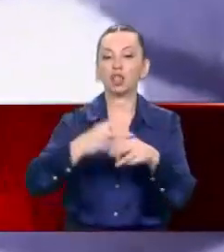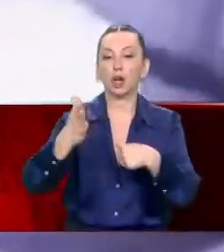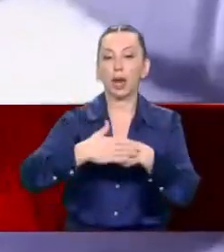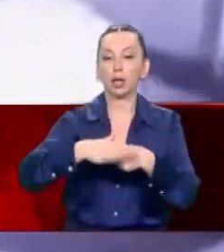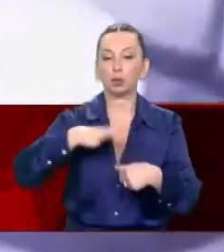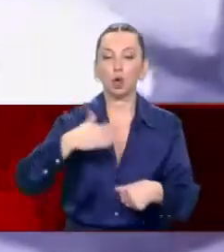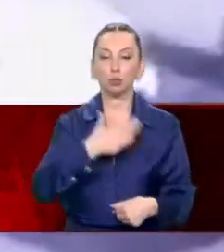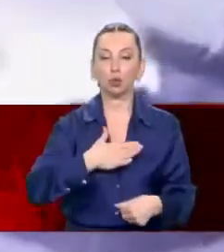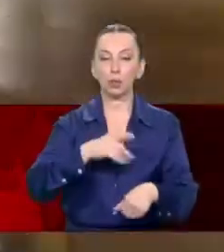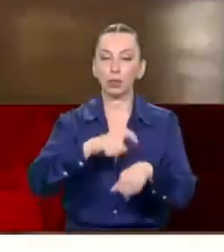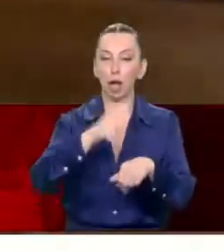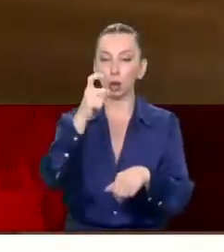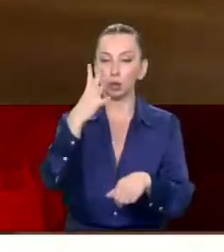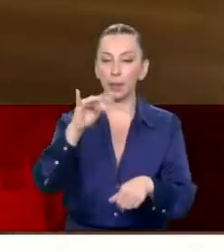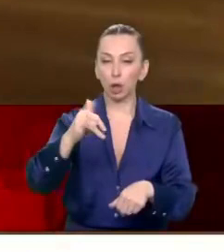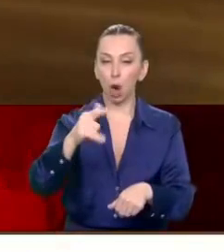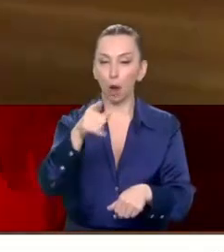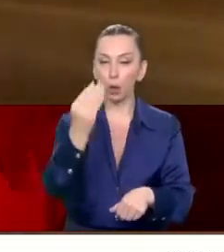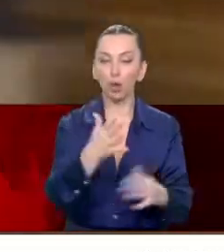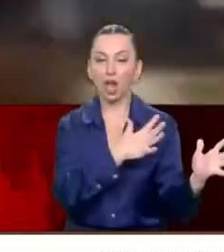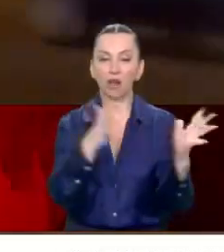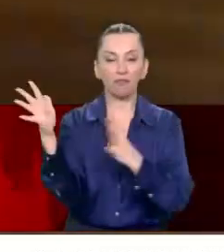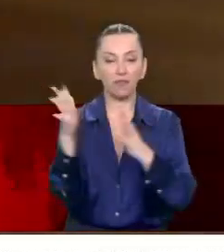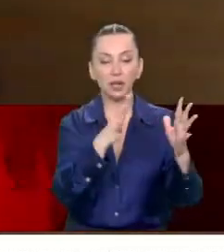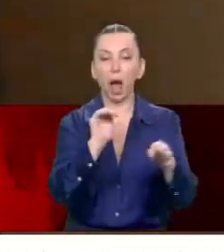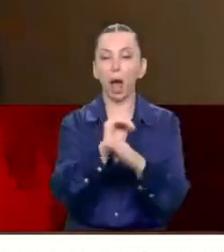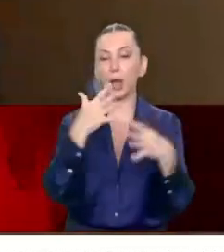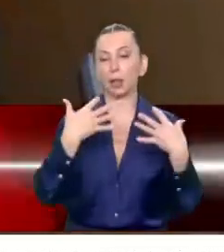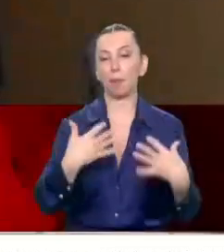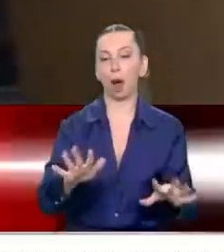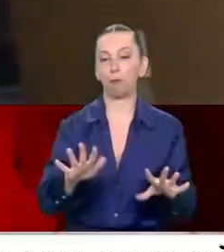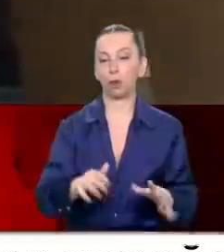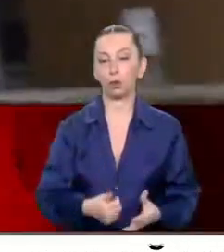Bursa'da saatte 95 kilometre hıza ulaşan fırtına hayatı felç etti.